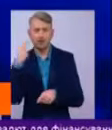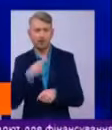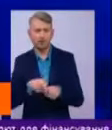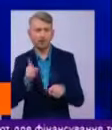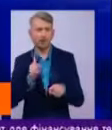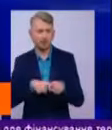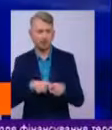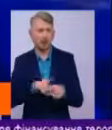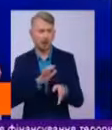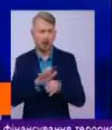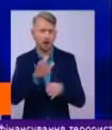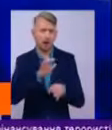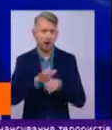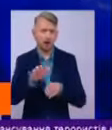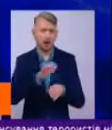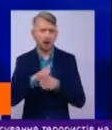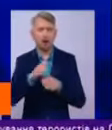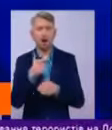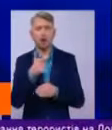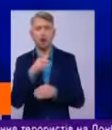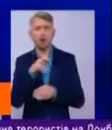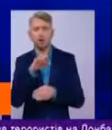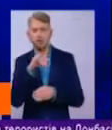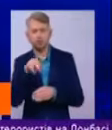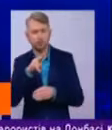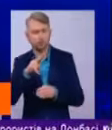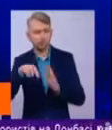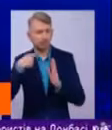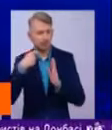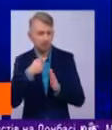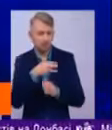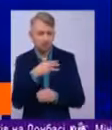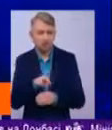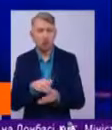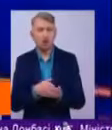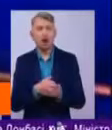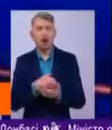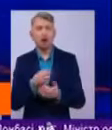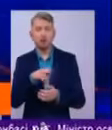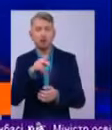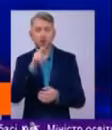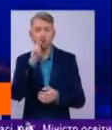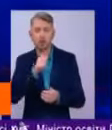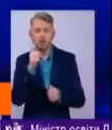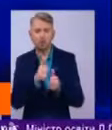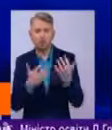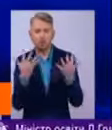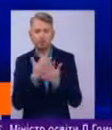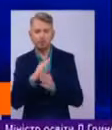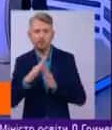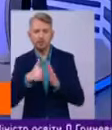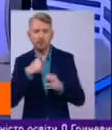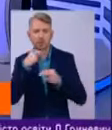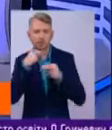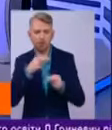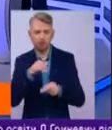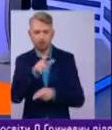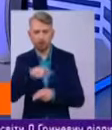потоці, Голлівуд знімає такого мільйон. Для України кожен такий фільм через це викликає дуже велику увагу у